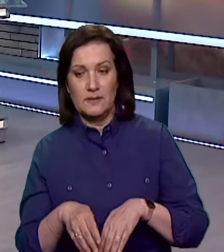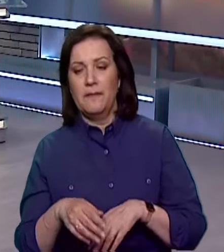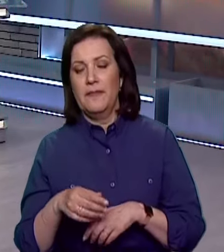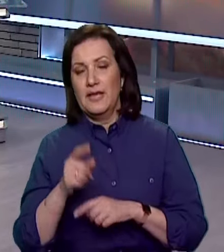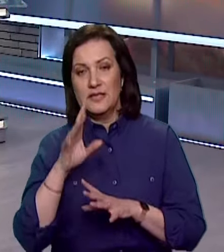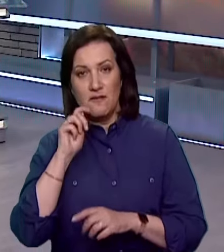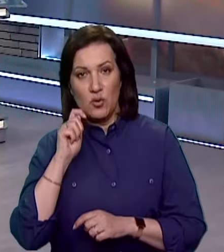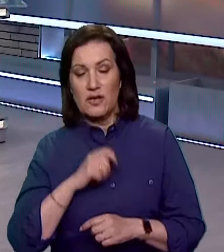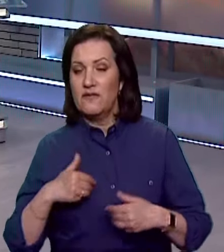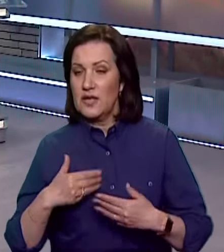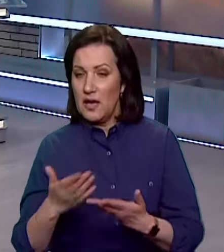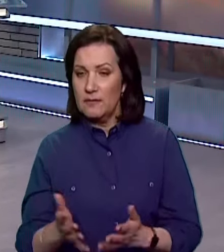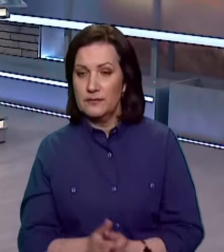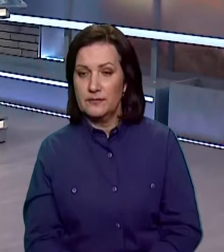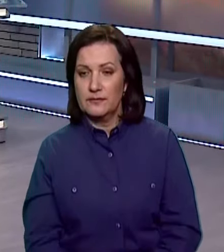Україні! Пане Іване, вітаємо!